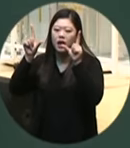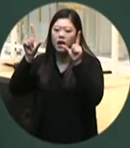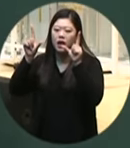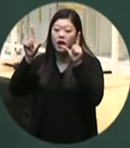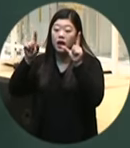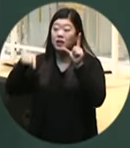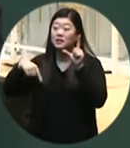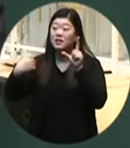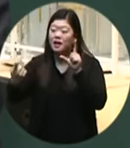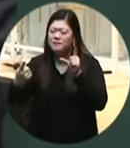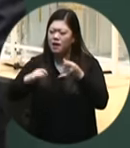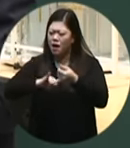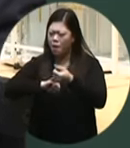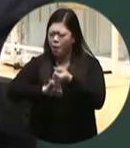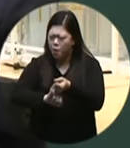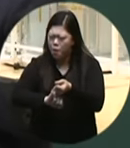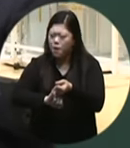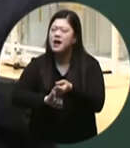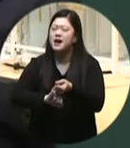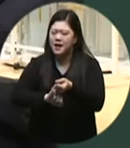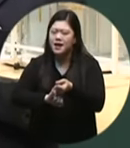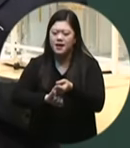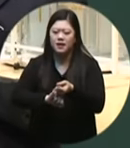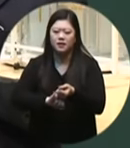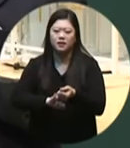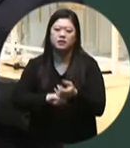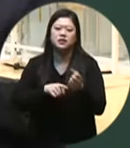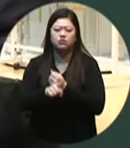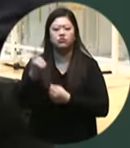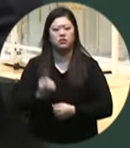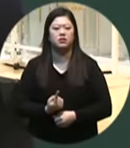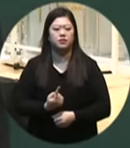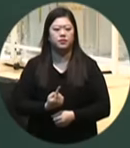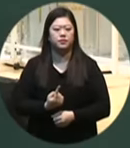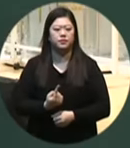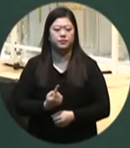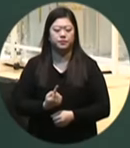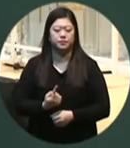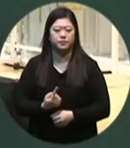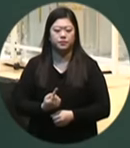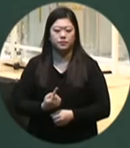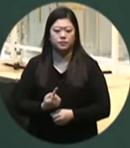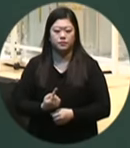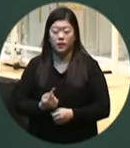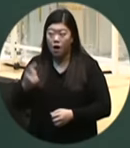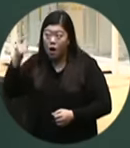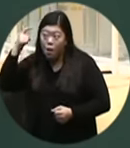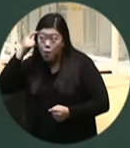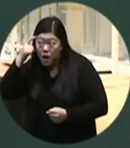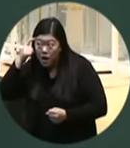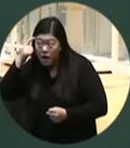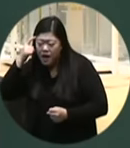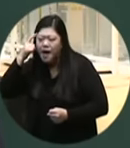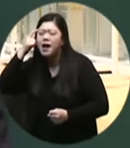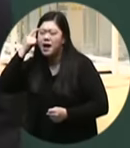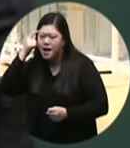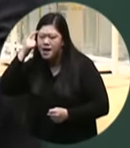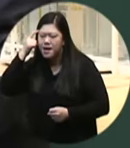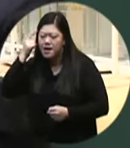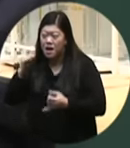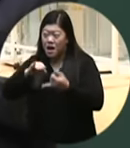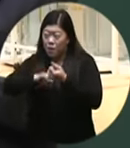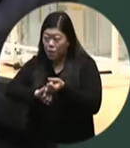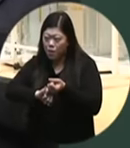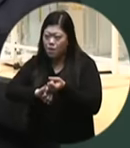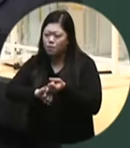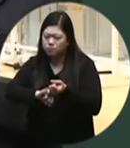필연적인 게 보이죠. You'll be able to see what is necessary. 그렇죠. Right? 그때부터 보이는 게 뭡니까? And then you'll be able to see what? 절대가 보이는